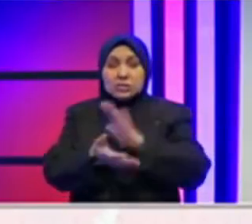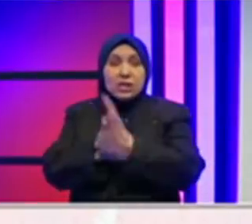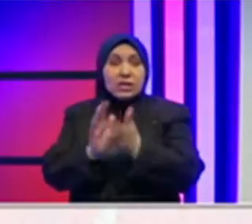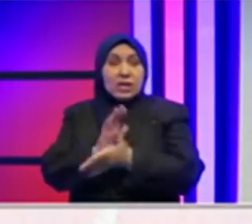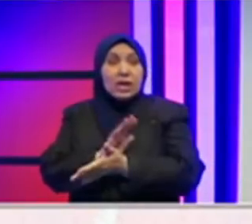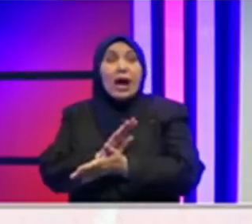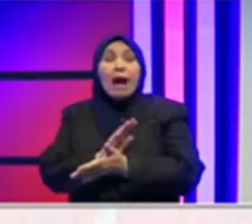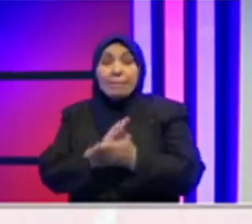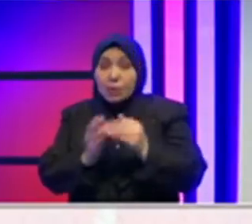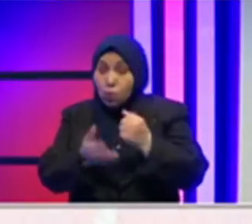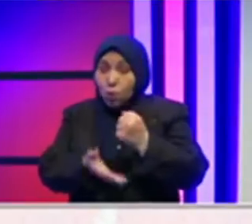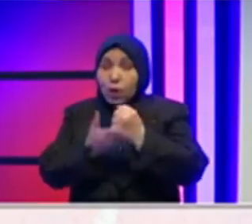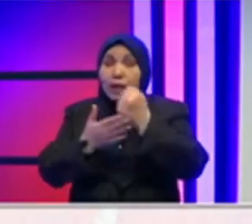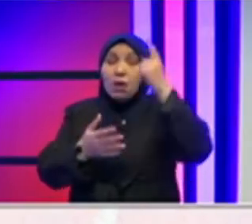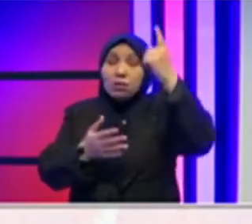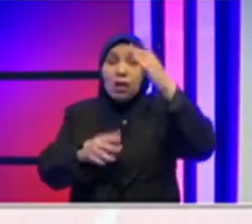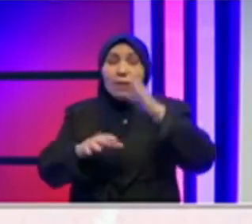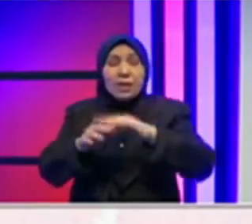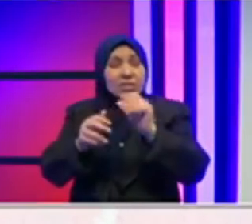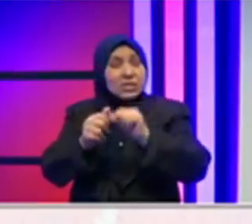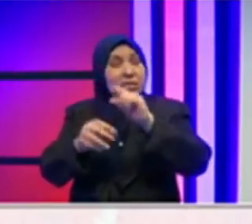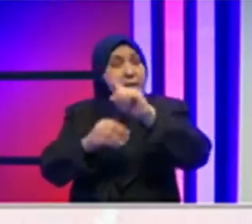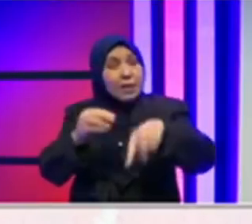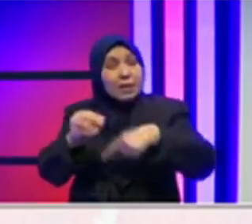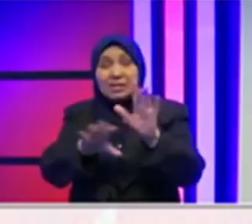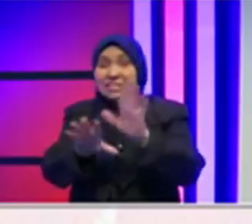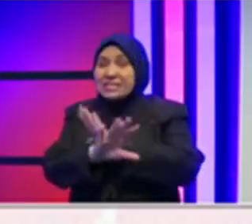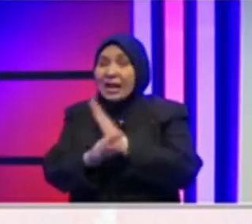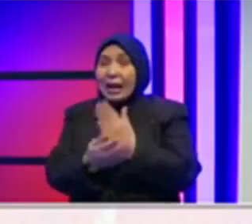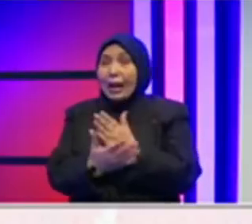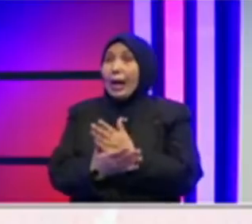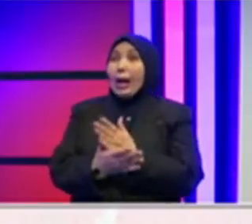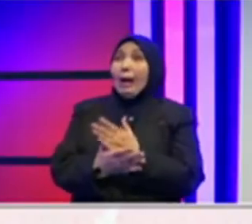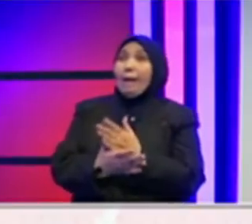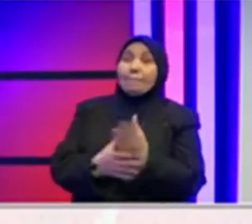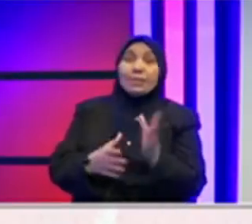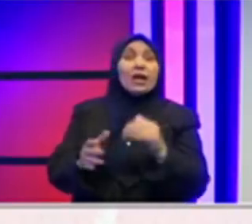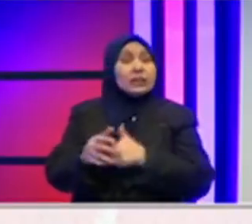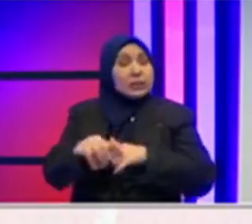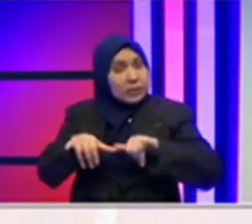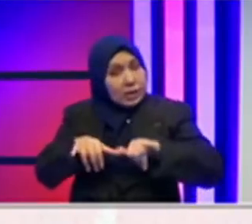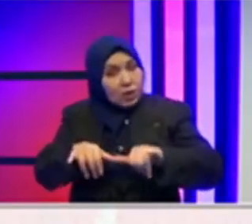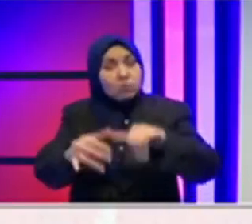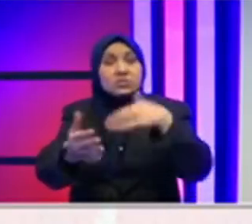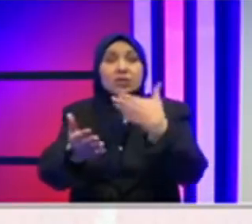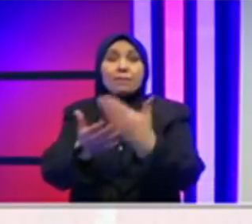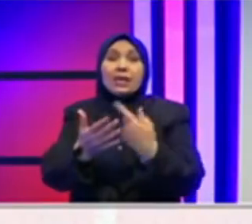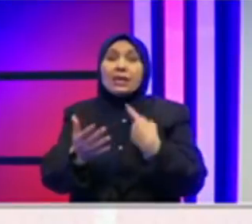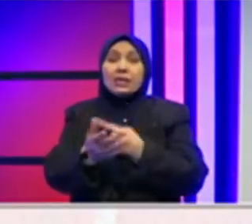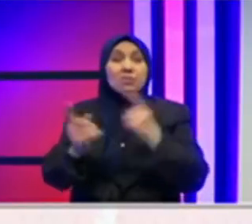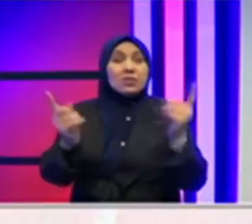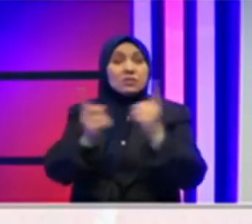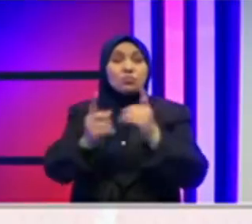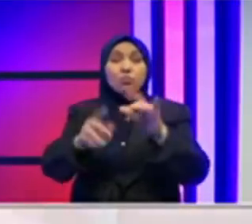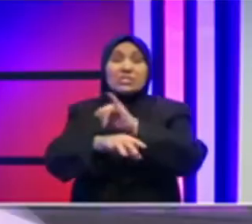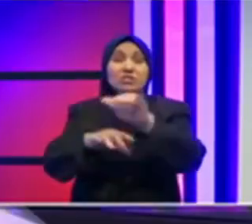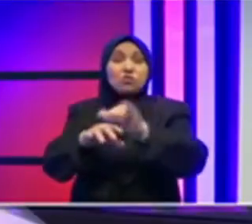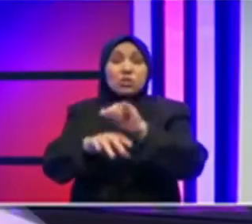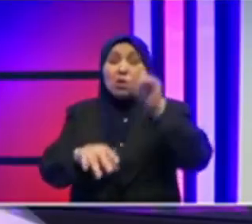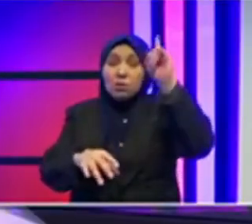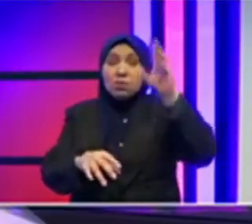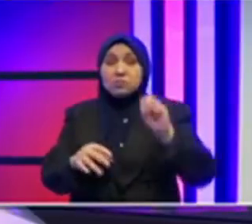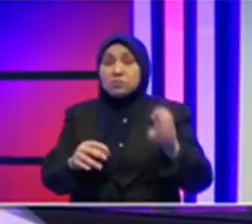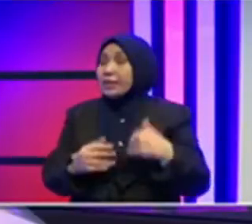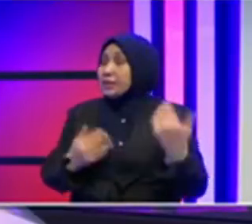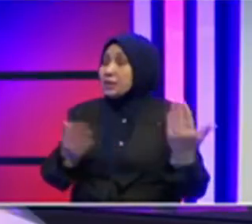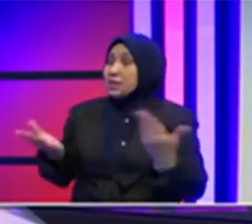pertolongan Allah dalam segenap perkara, dan jangan ragu-ragu terus sampai kita bertemu syurga Allah Subhanahu Wa Taala. Kita berdoa.